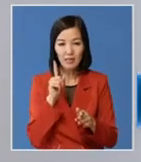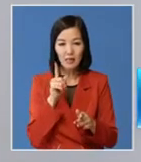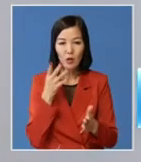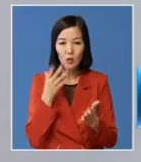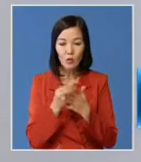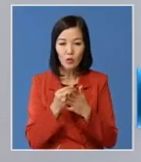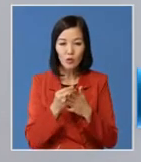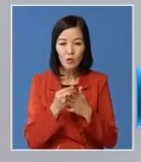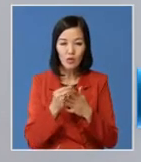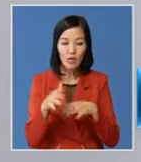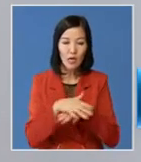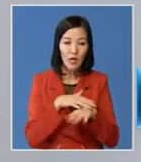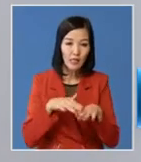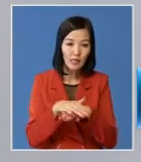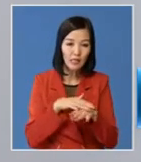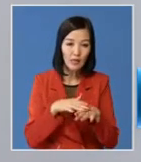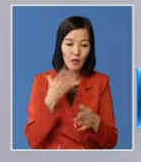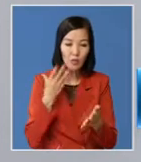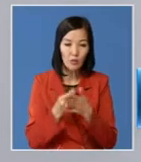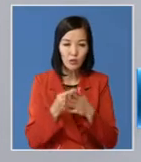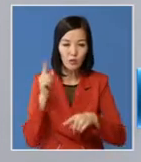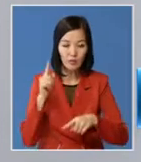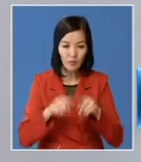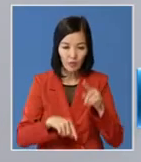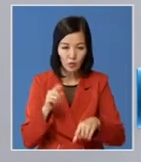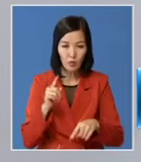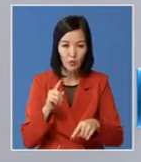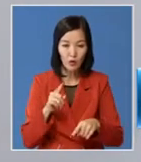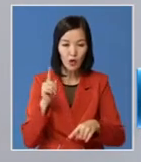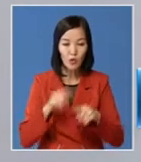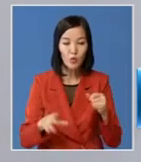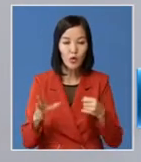елін қорғауға деген, яғни өз елінің патриоты, туған